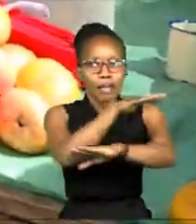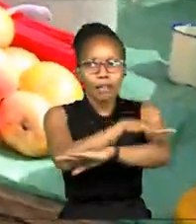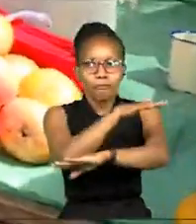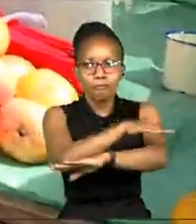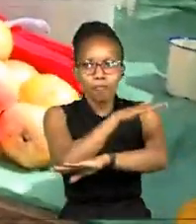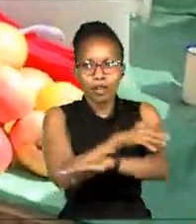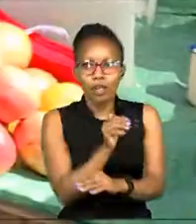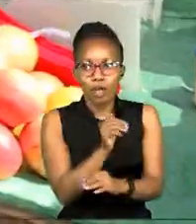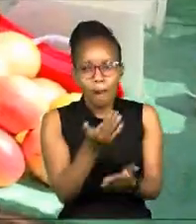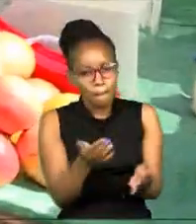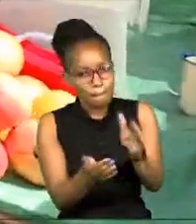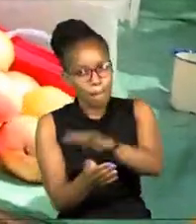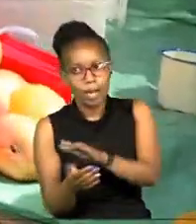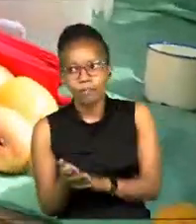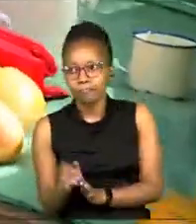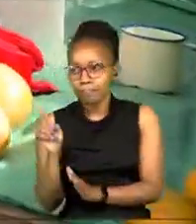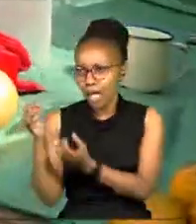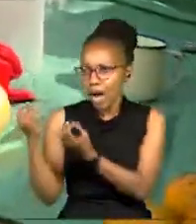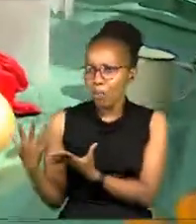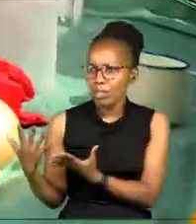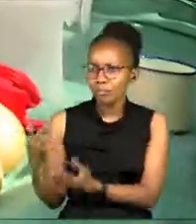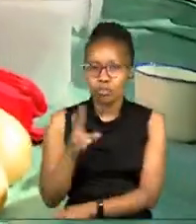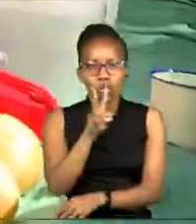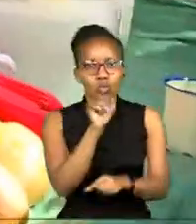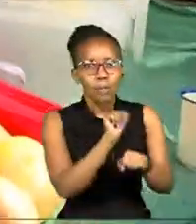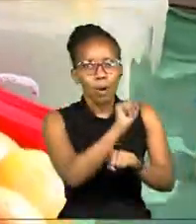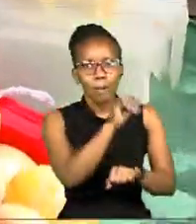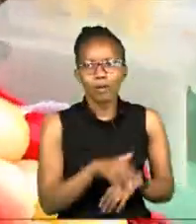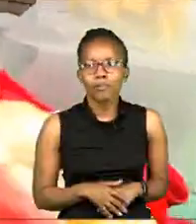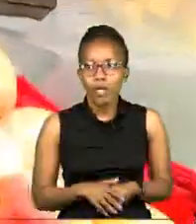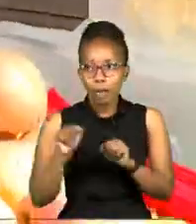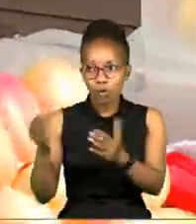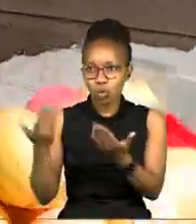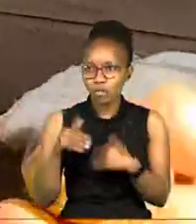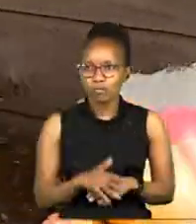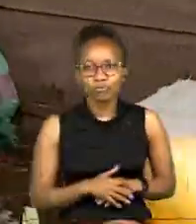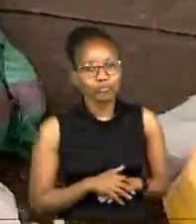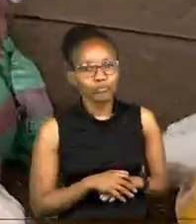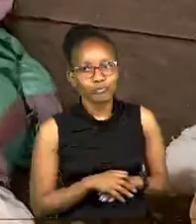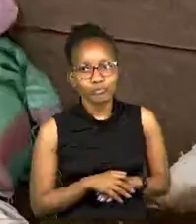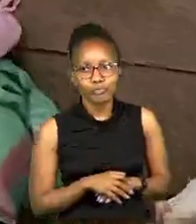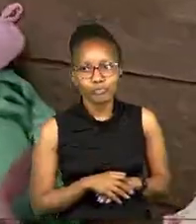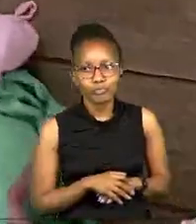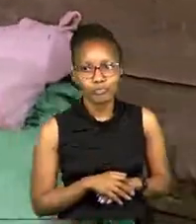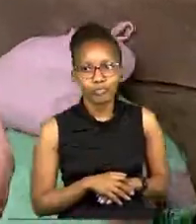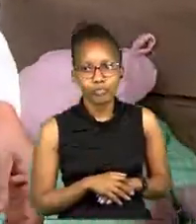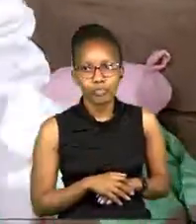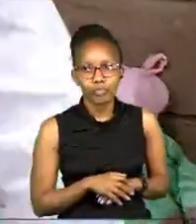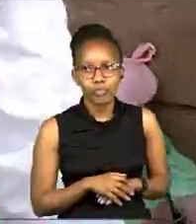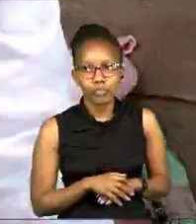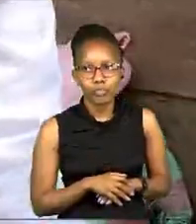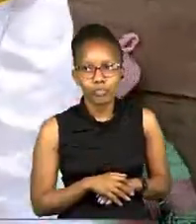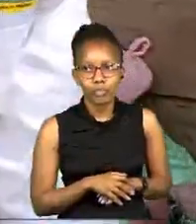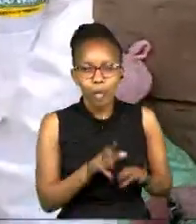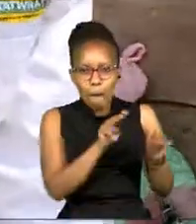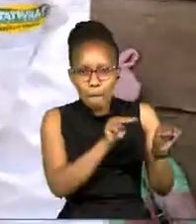Jioni na fanya kurudisha mahali. Kama hiyo ni how much hapa? Kama hiyo ni 20 bob. Unaweza nipatia ni 11 kidogo. Yeah, unaonja. Yeah. So unasema